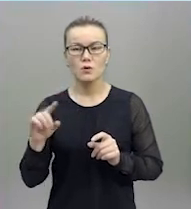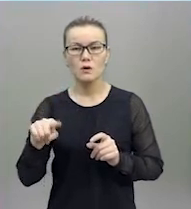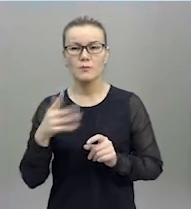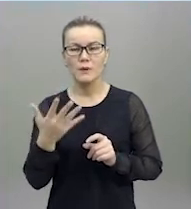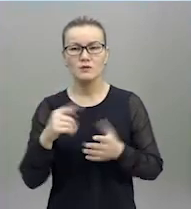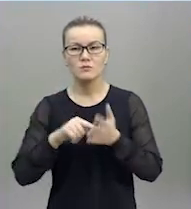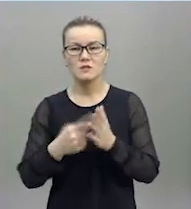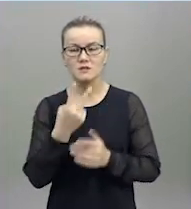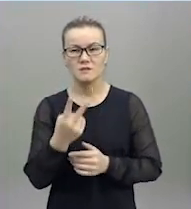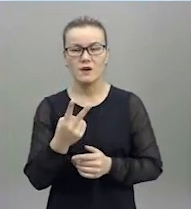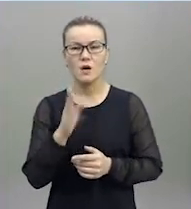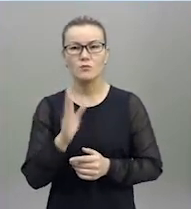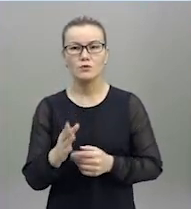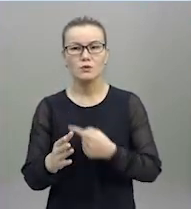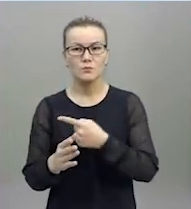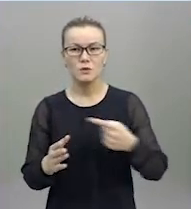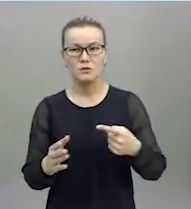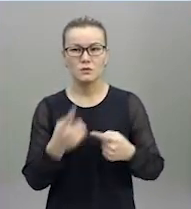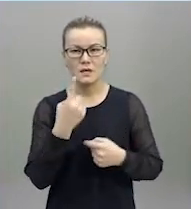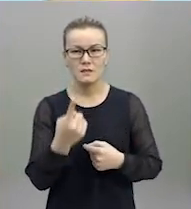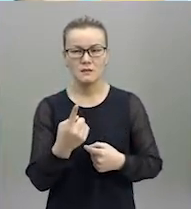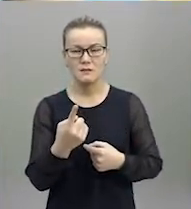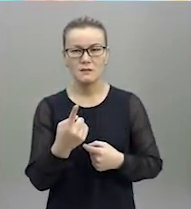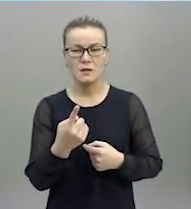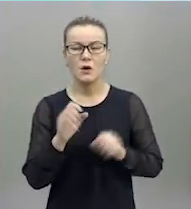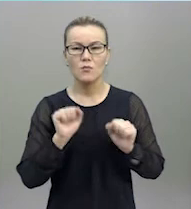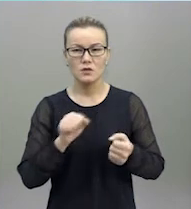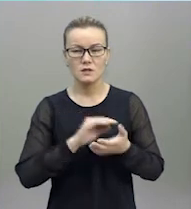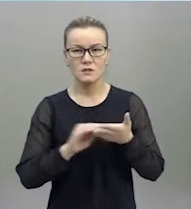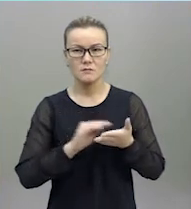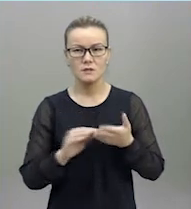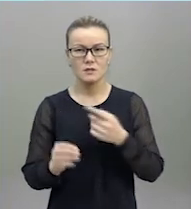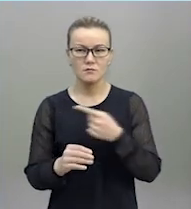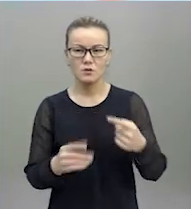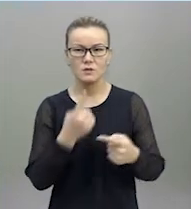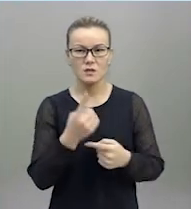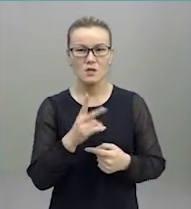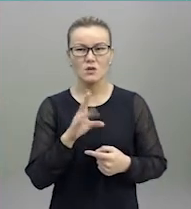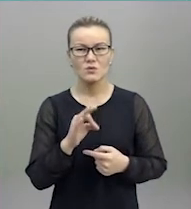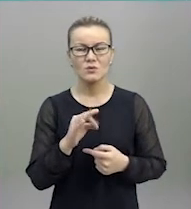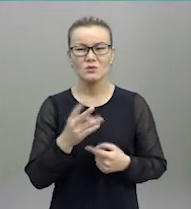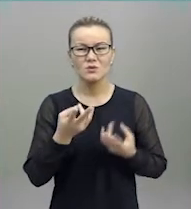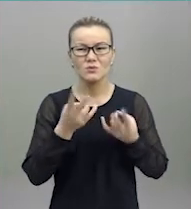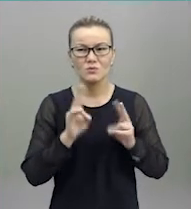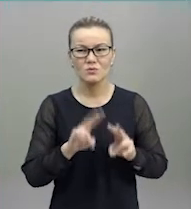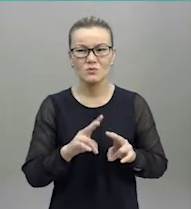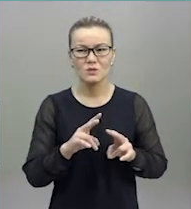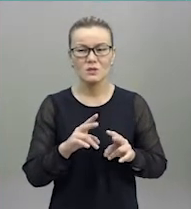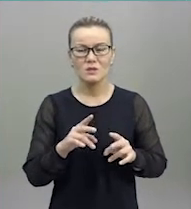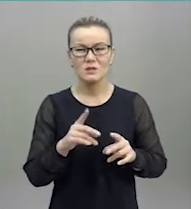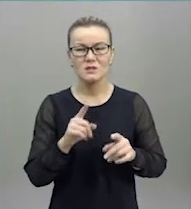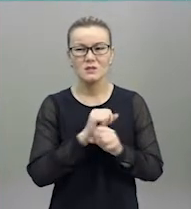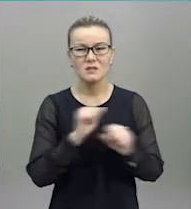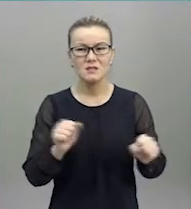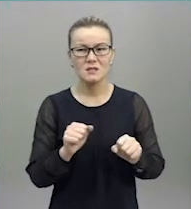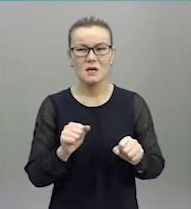получаем -1 в принципе можно написать -1 но как-то не принято могут не принято математика писать